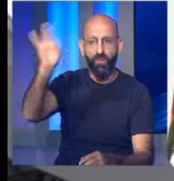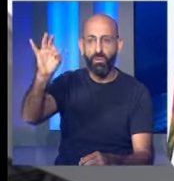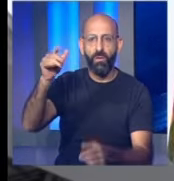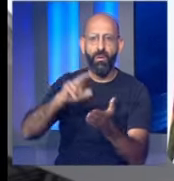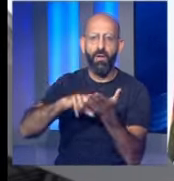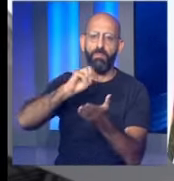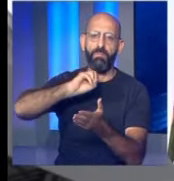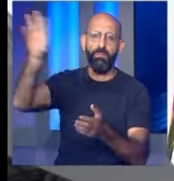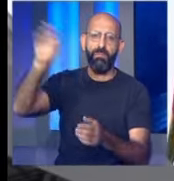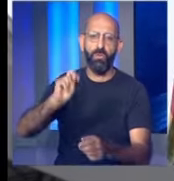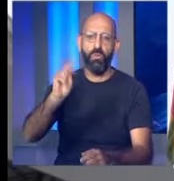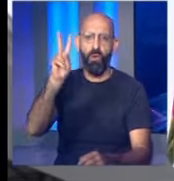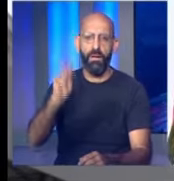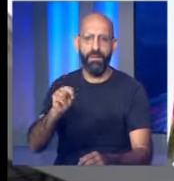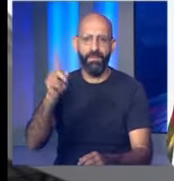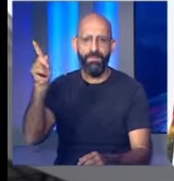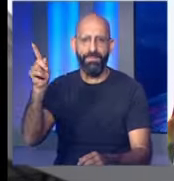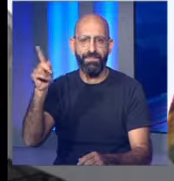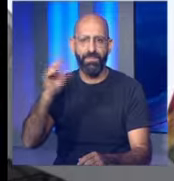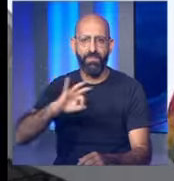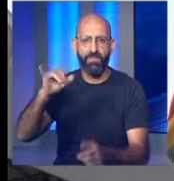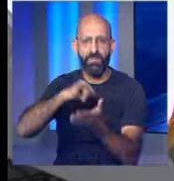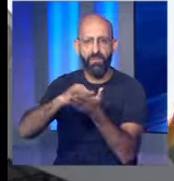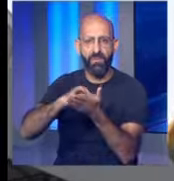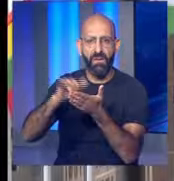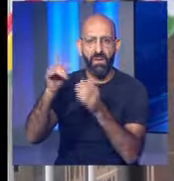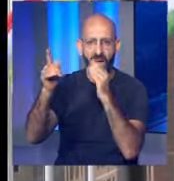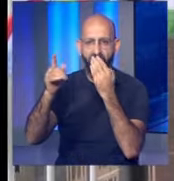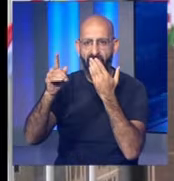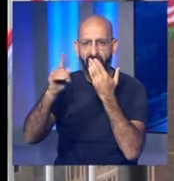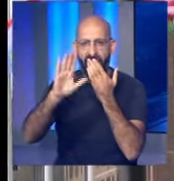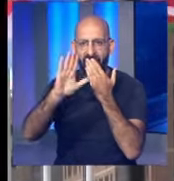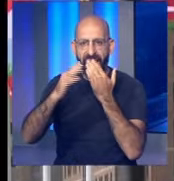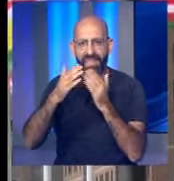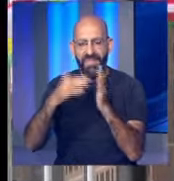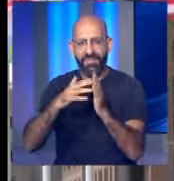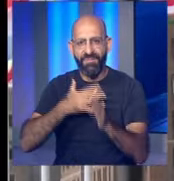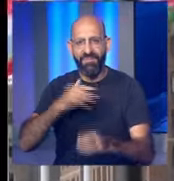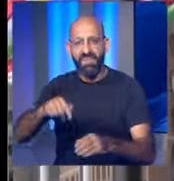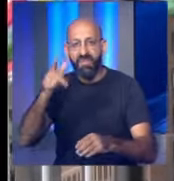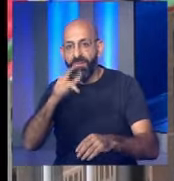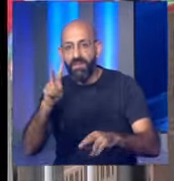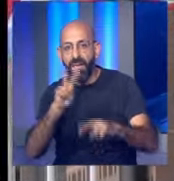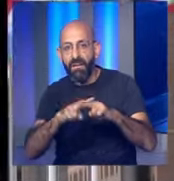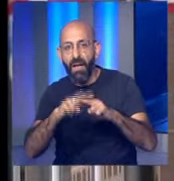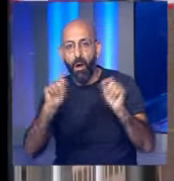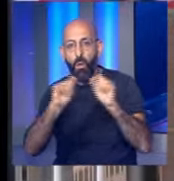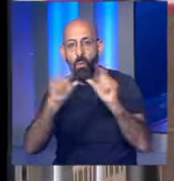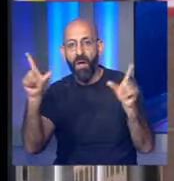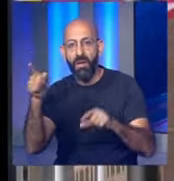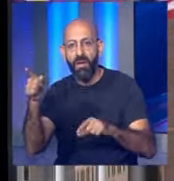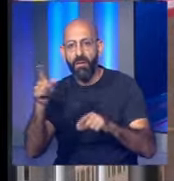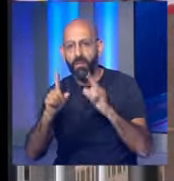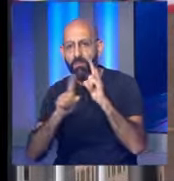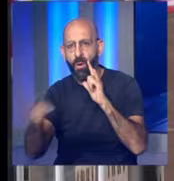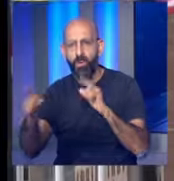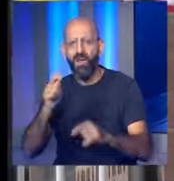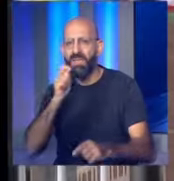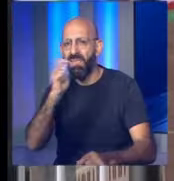وزارة الإعلام شكوى إلى مجلس الأمن الدولي بواسطة بعثة لبنان الدائمة لدى الأمم المتحدة في نيويورك في